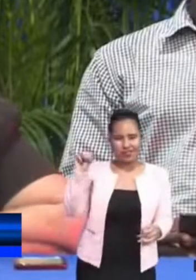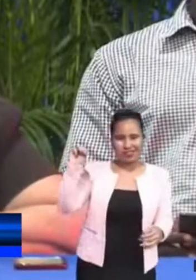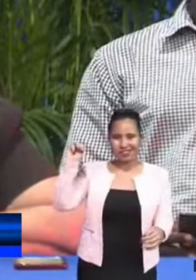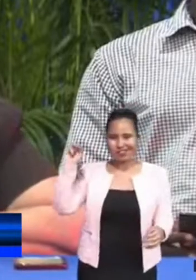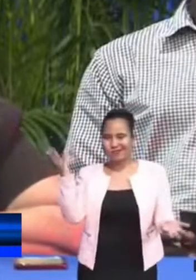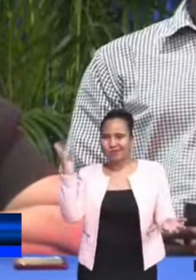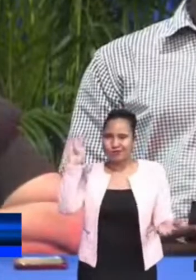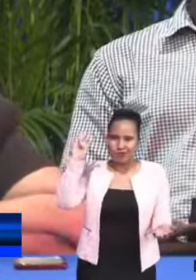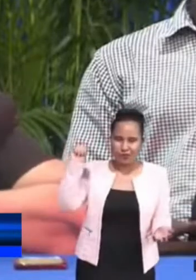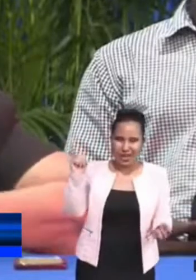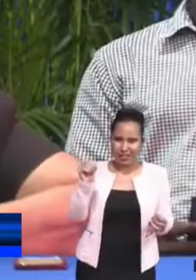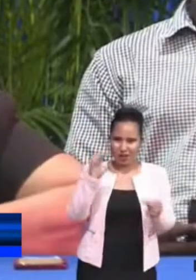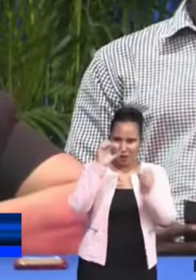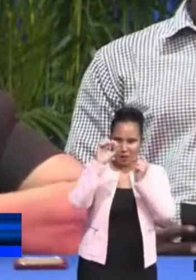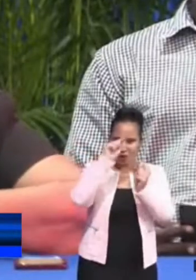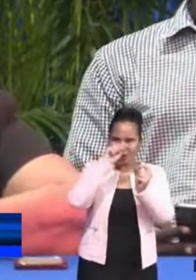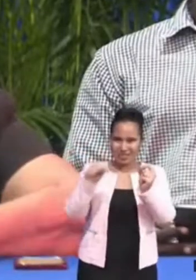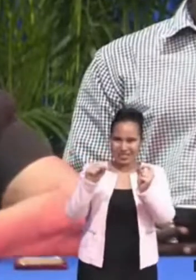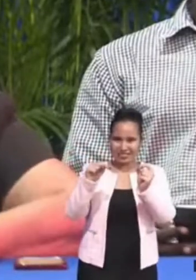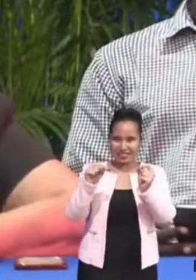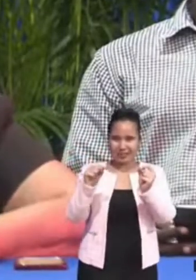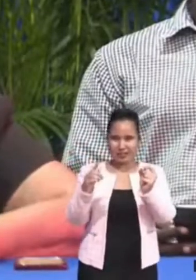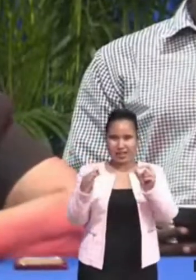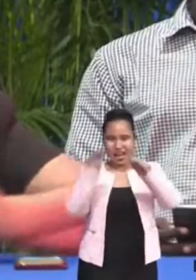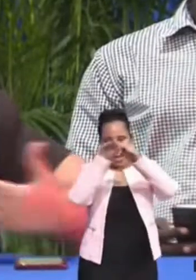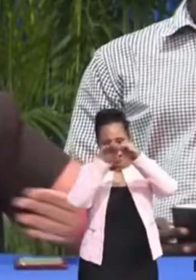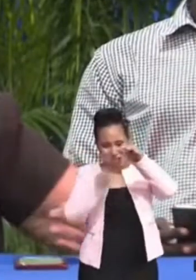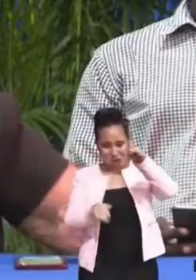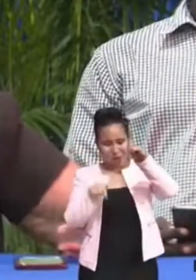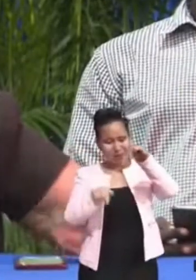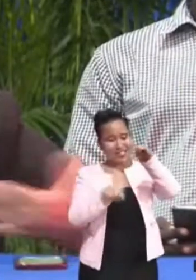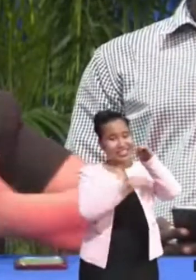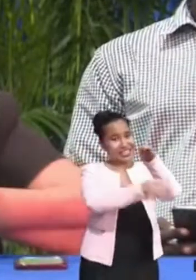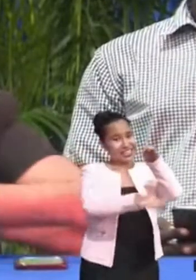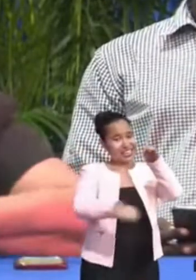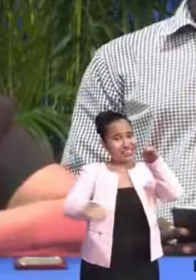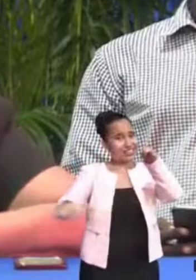30% tot 40%, maar die gaan zo droppen omdat die kinderen geen